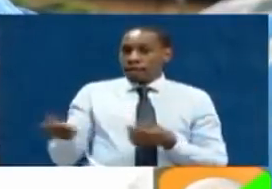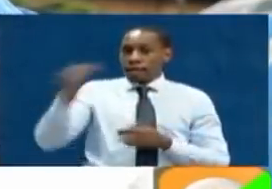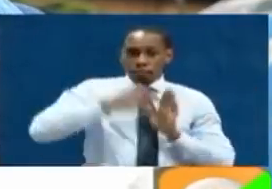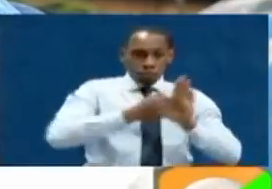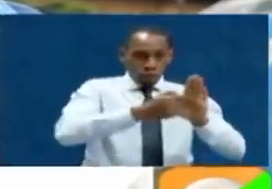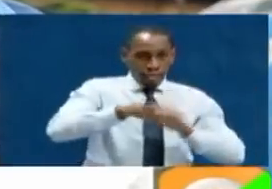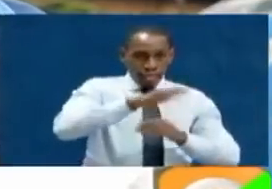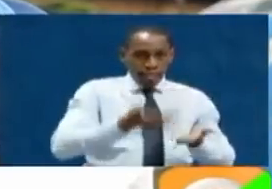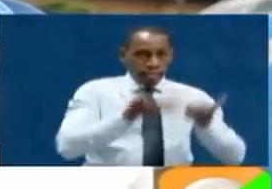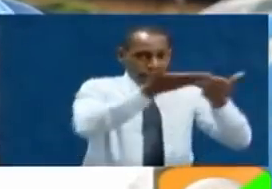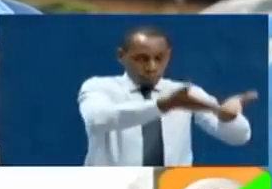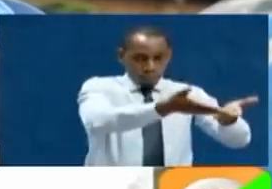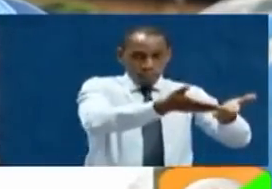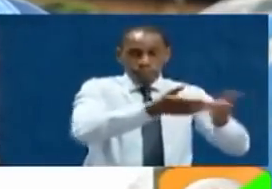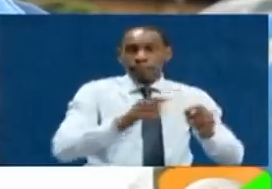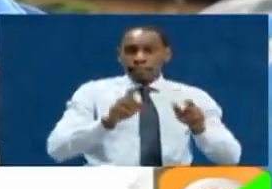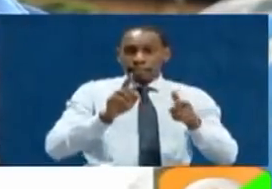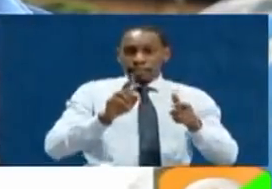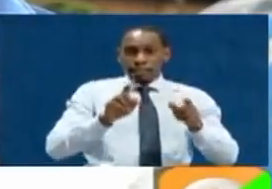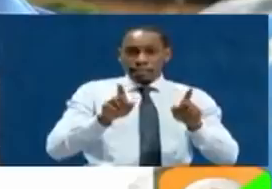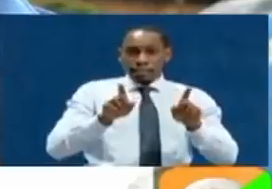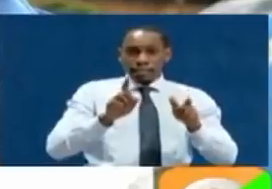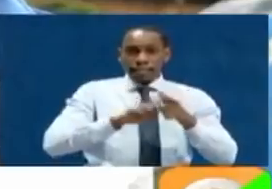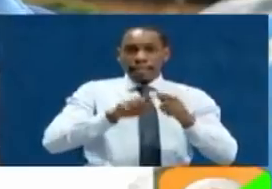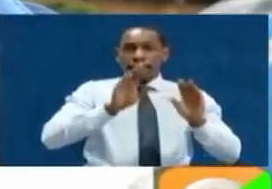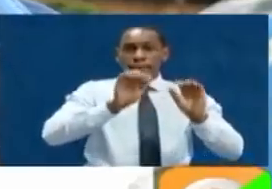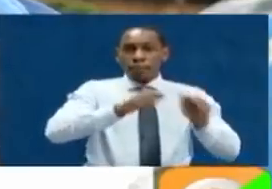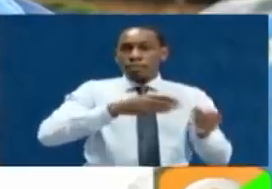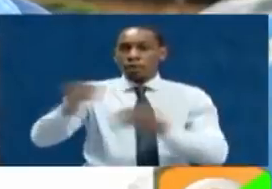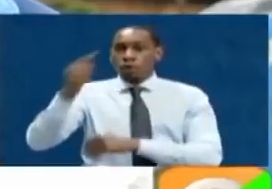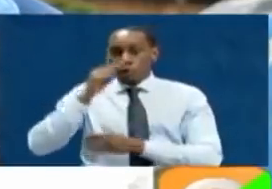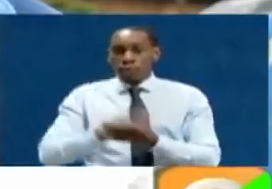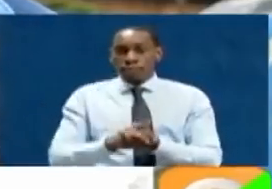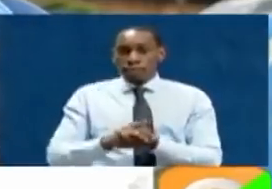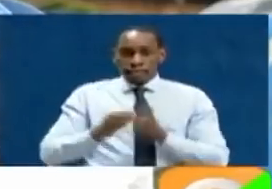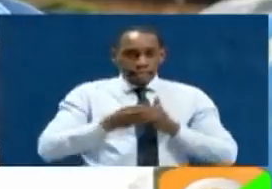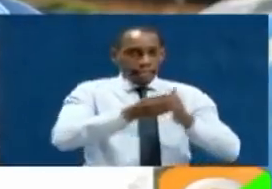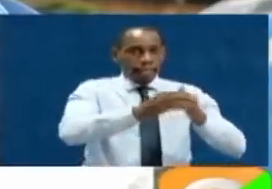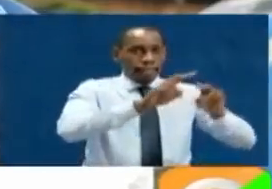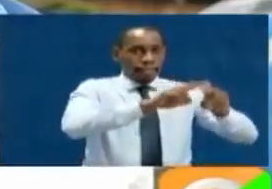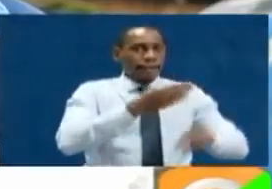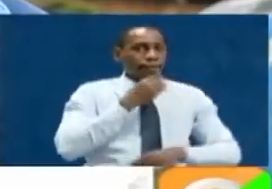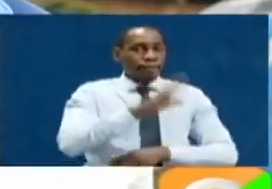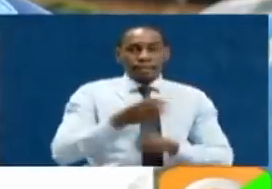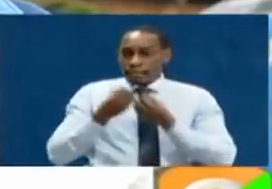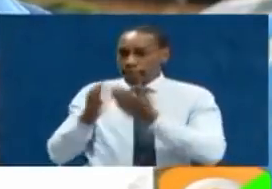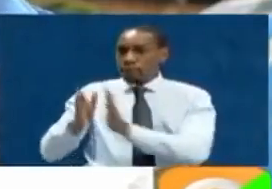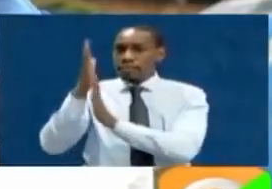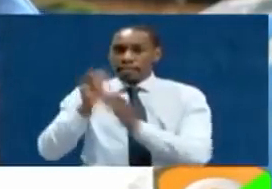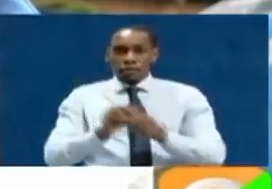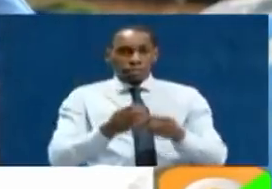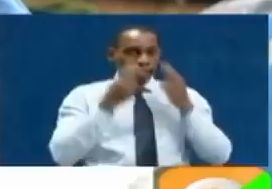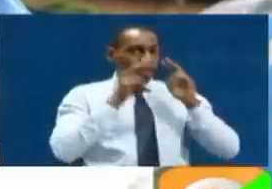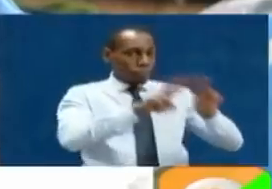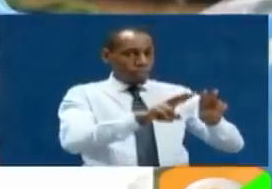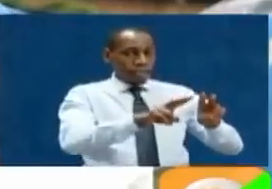nikuoneshe mahali utamuweka, alafu nyinyi uko sawa unaweza enda nyumbani. Nikaketisha babangu hapo, nikaambia security